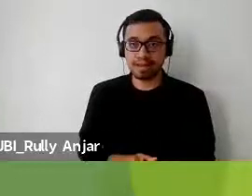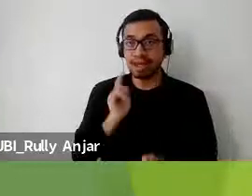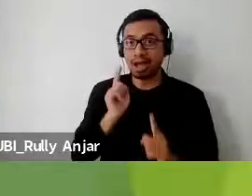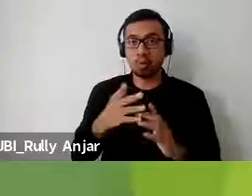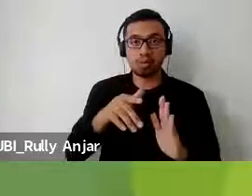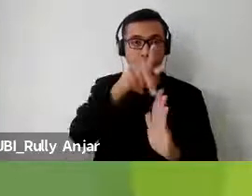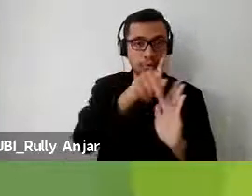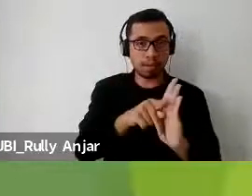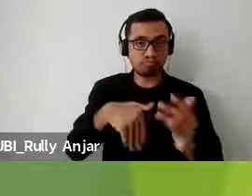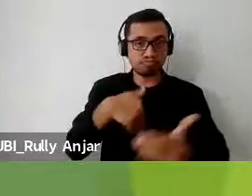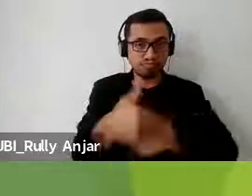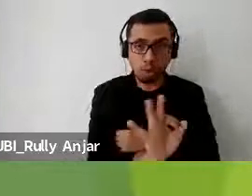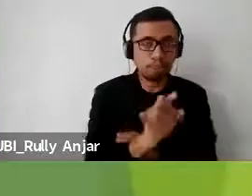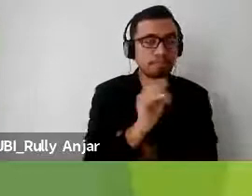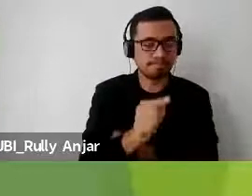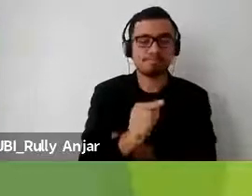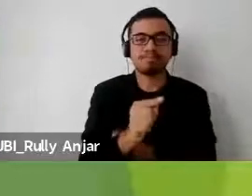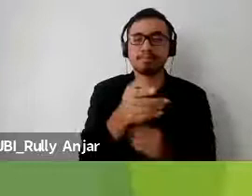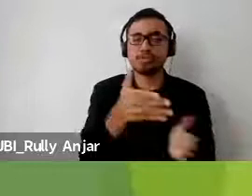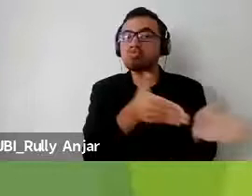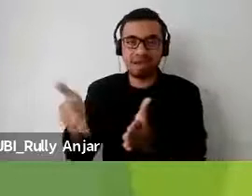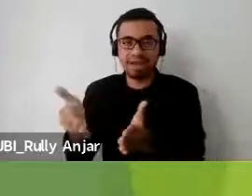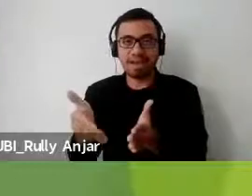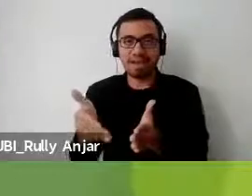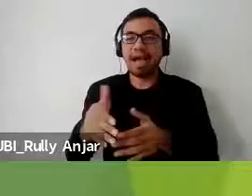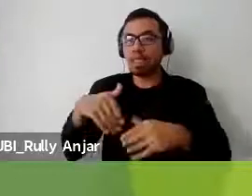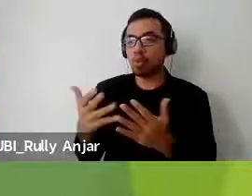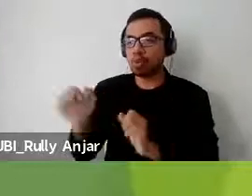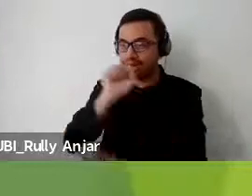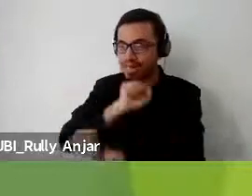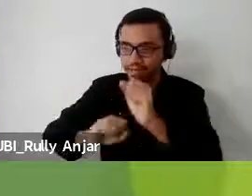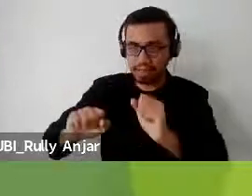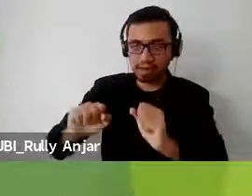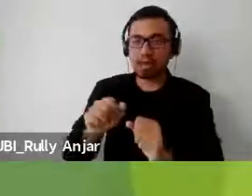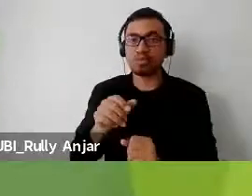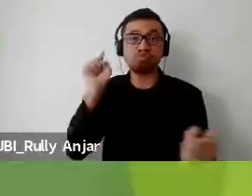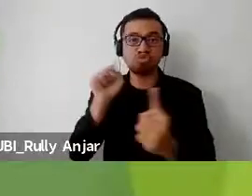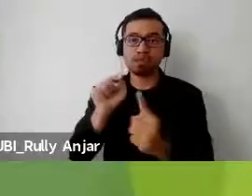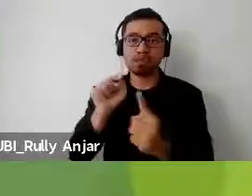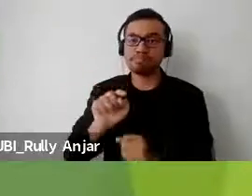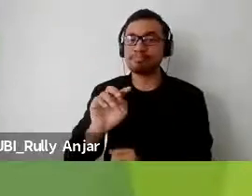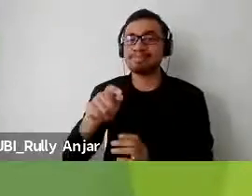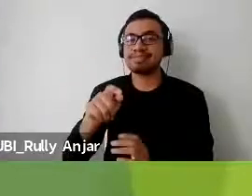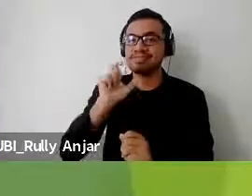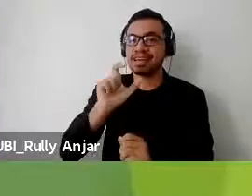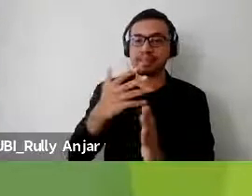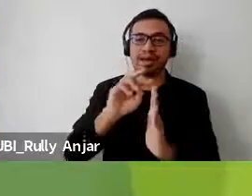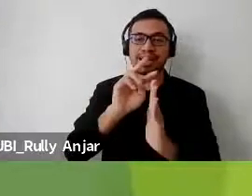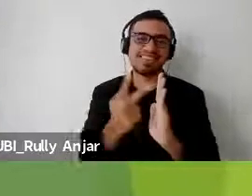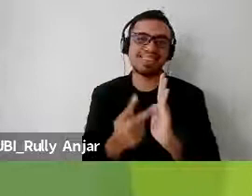dapat diredesain, tolak ukur kegiatannya dan outputnya, kemudian dapat diakselerasi